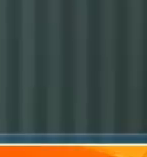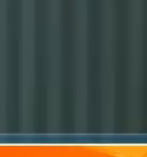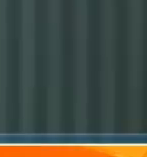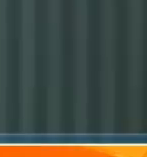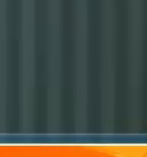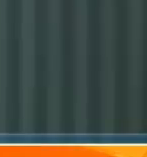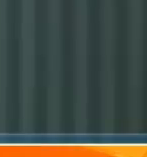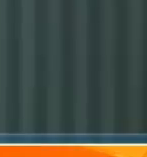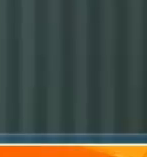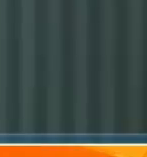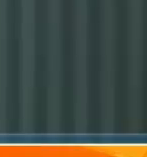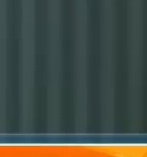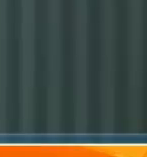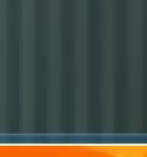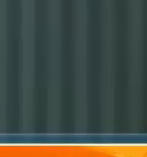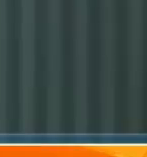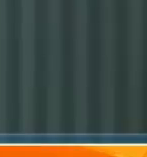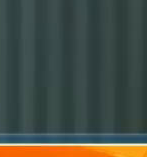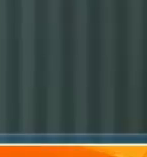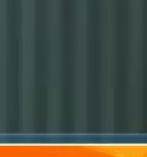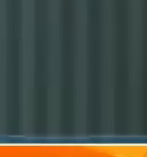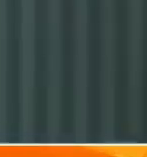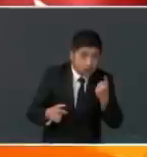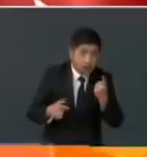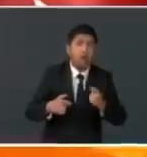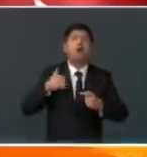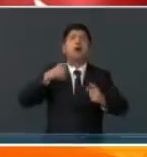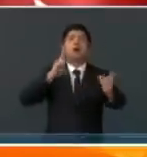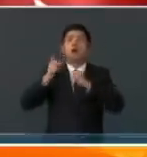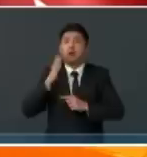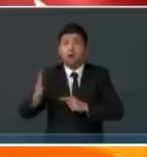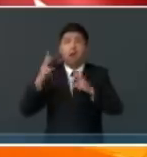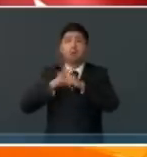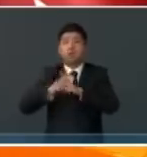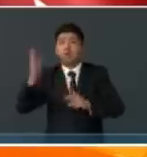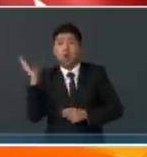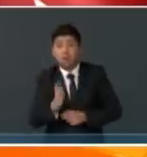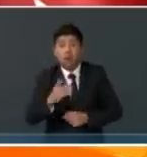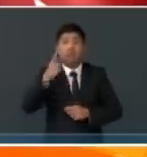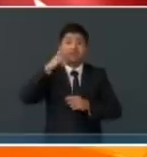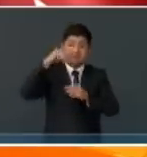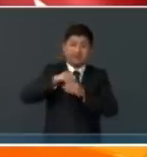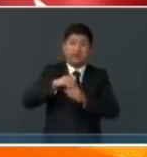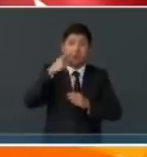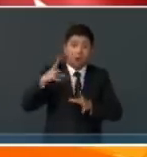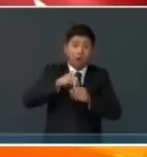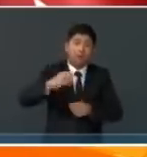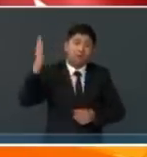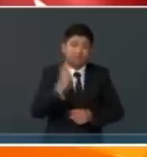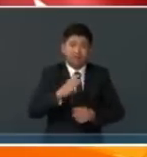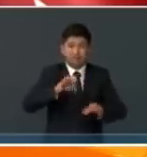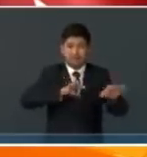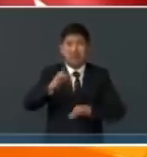genişletti ler sokakları karıştı aramayınca yargı emniyet derbisiyle devlet içerden